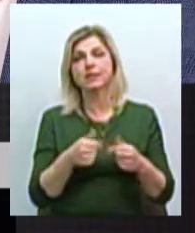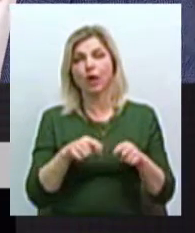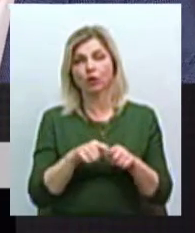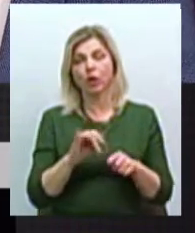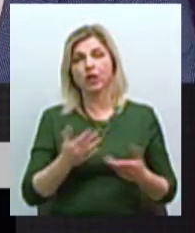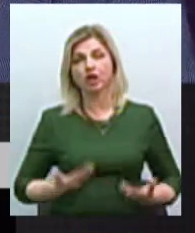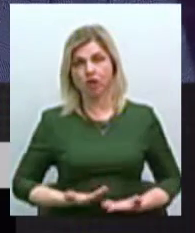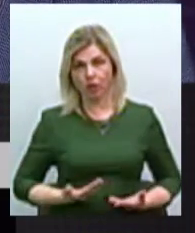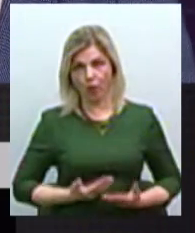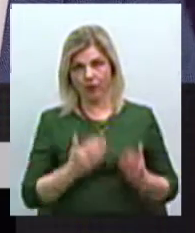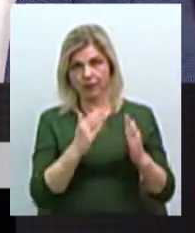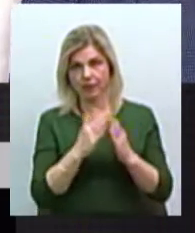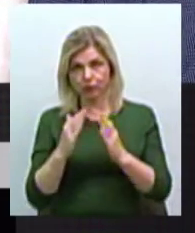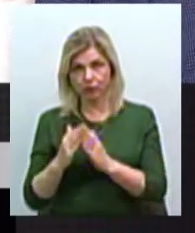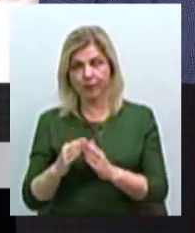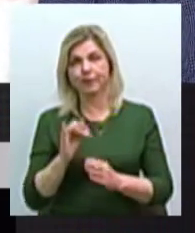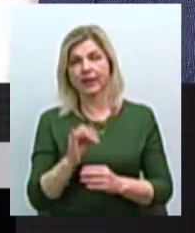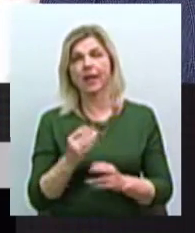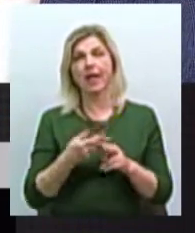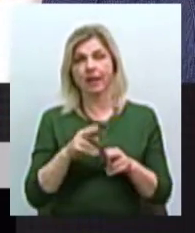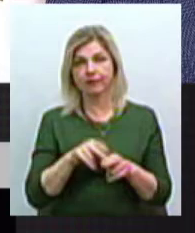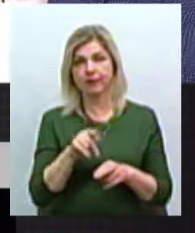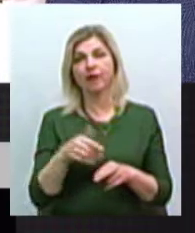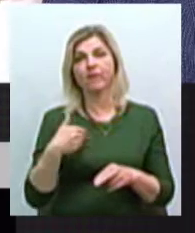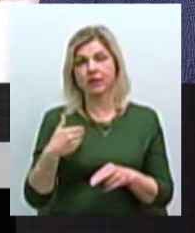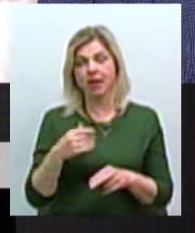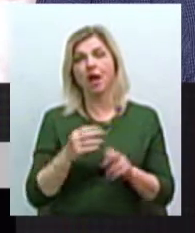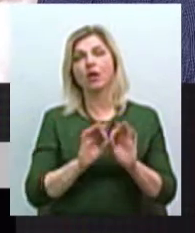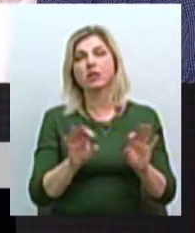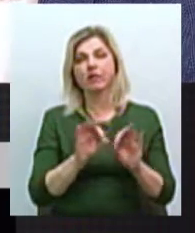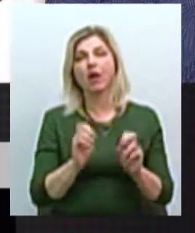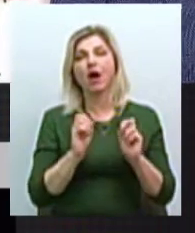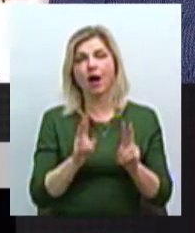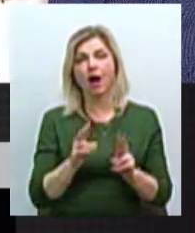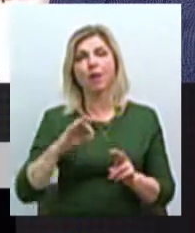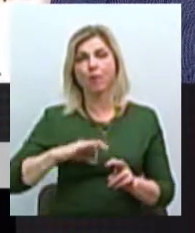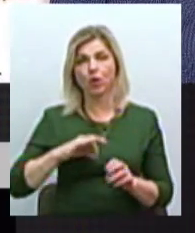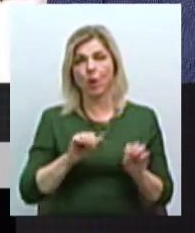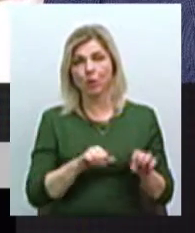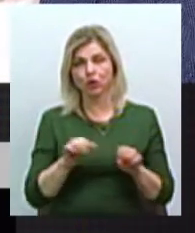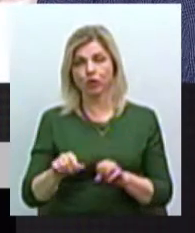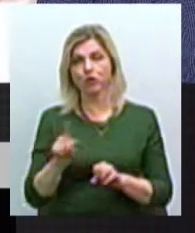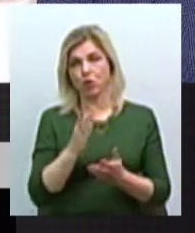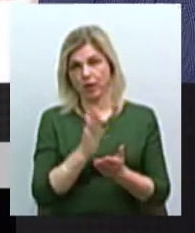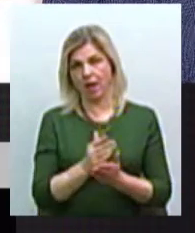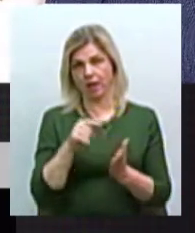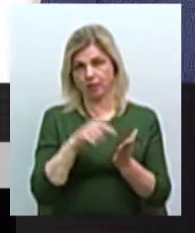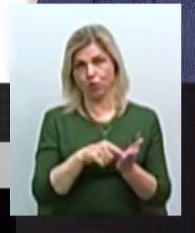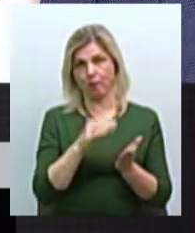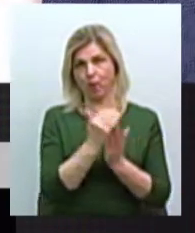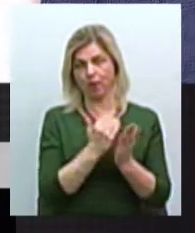жилого сектору. І саме Центр енергоефективність займається роз'ясненням, як користуватися можливостями, які закладені в цій програмі.